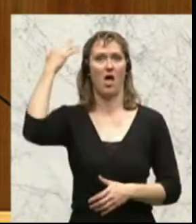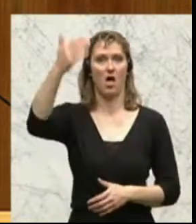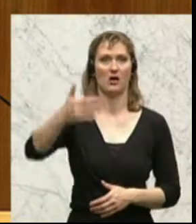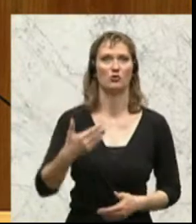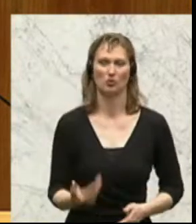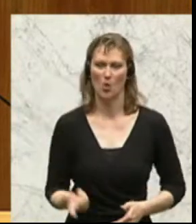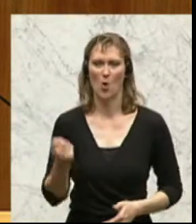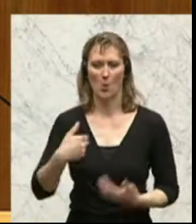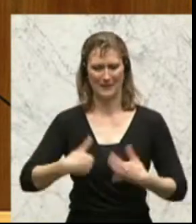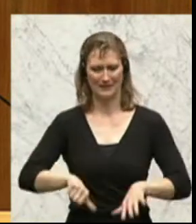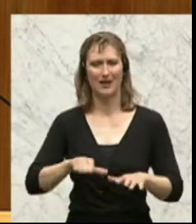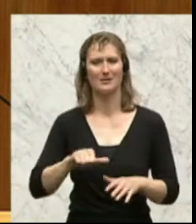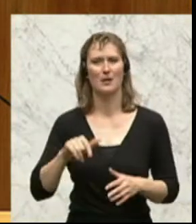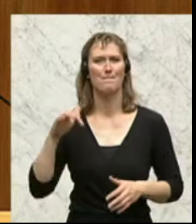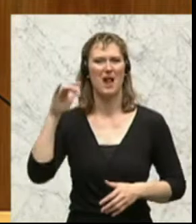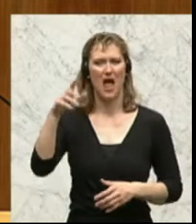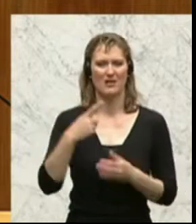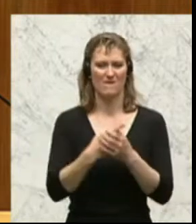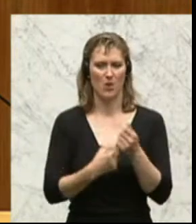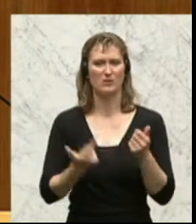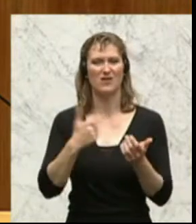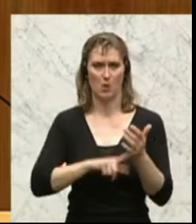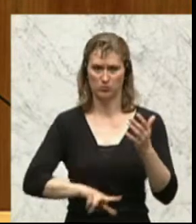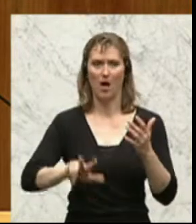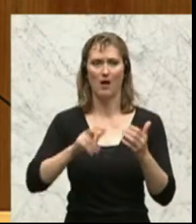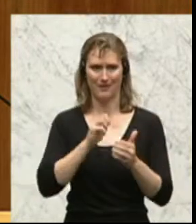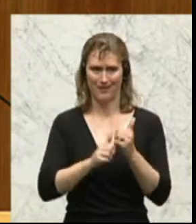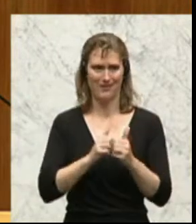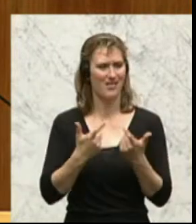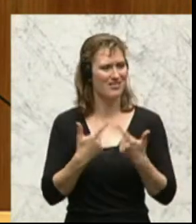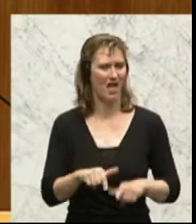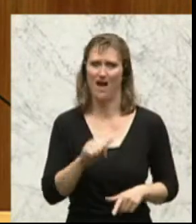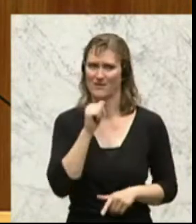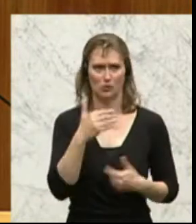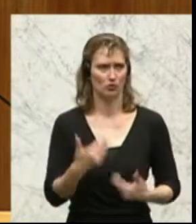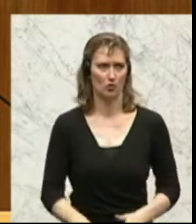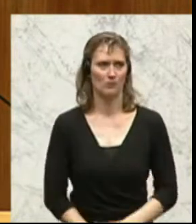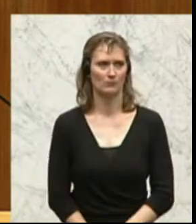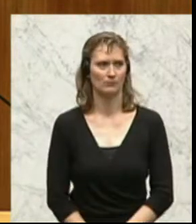16 Milliarden Verlust seit 2008. Das darf nicht sein.